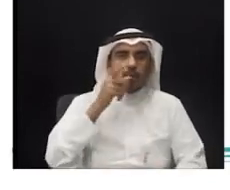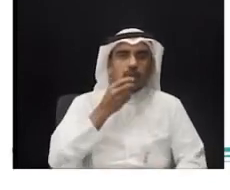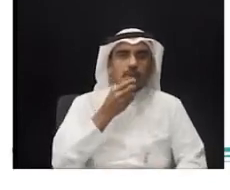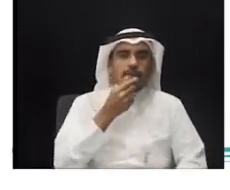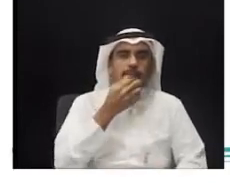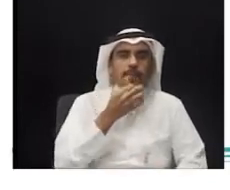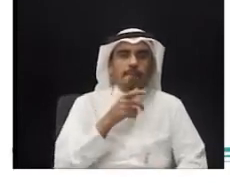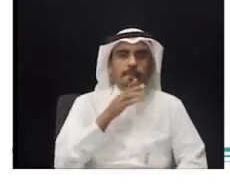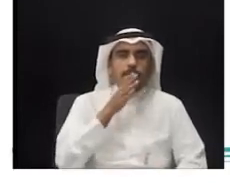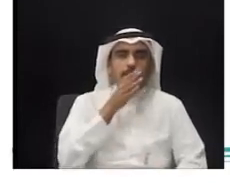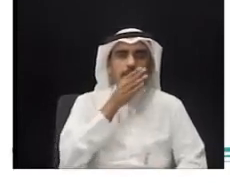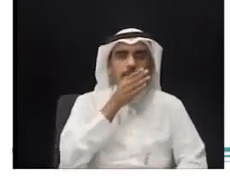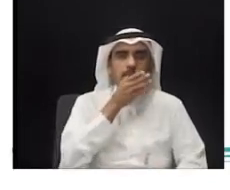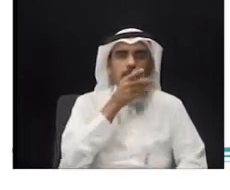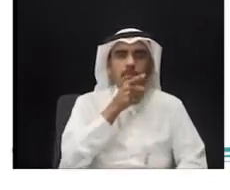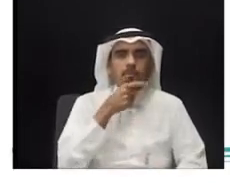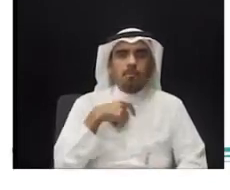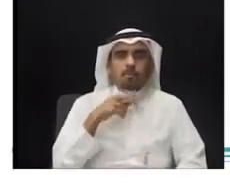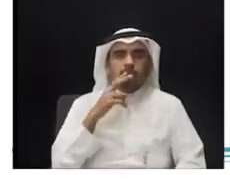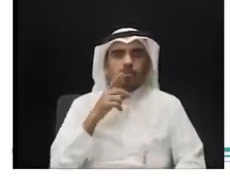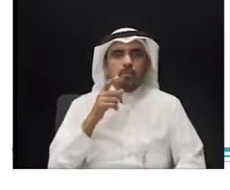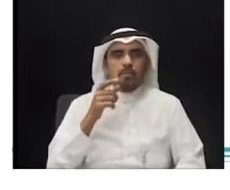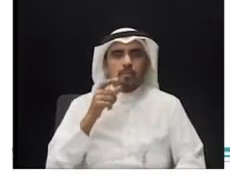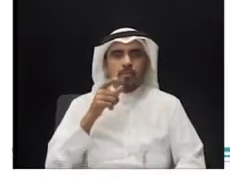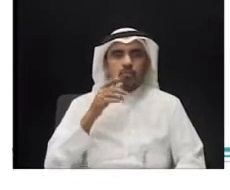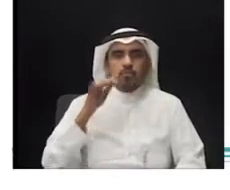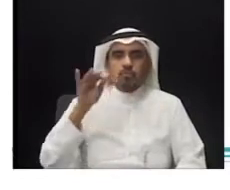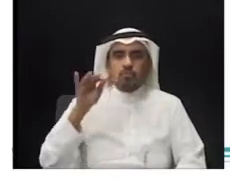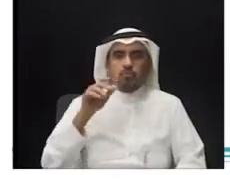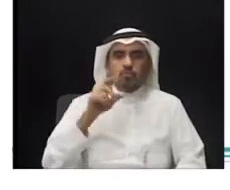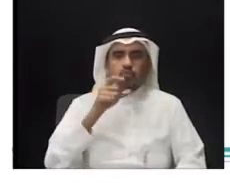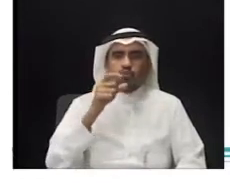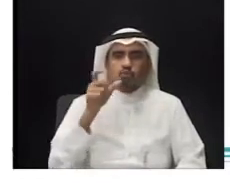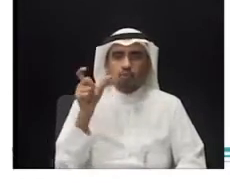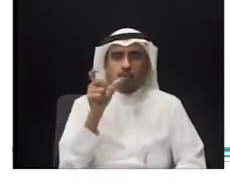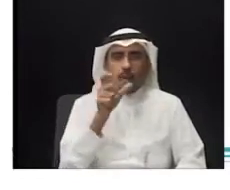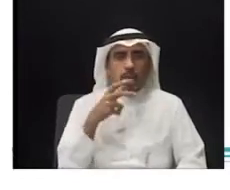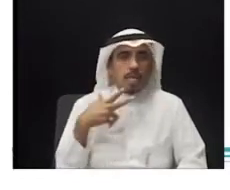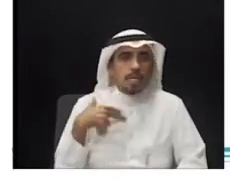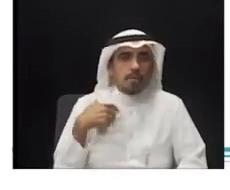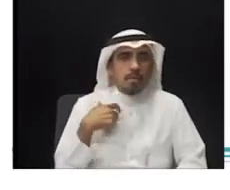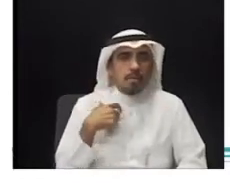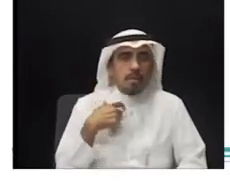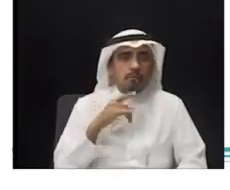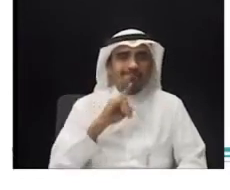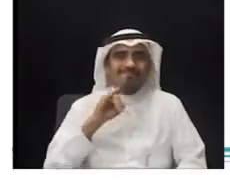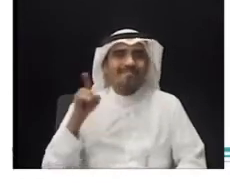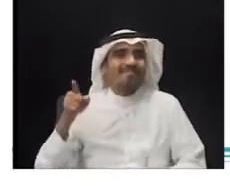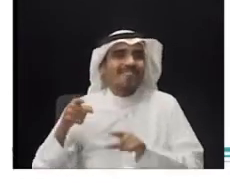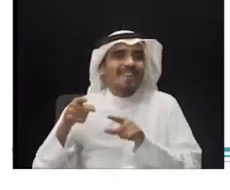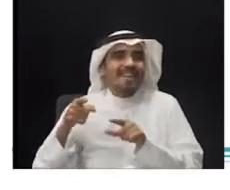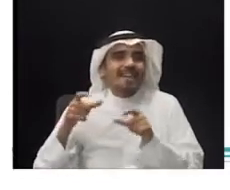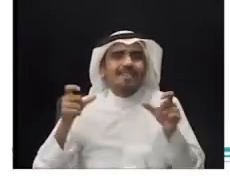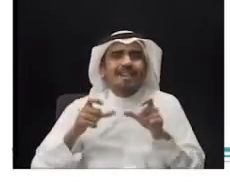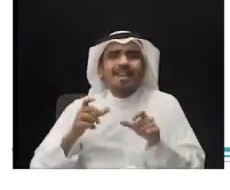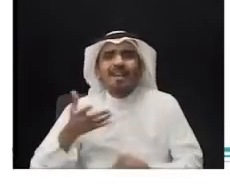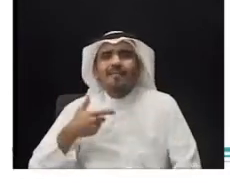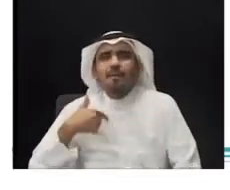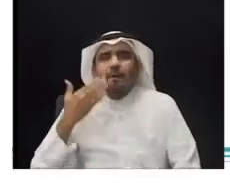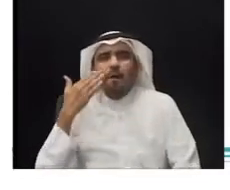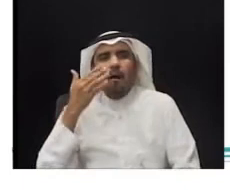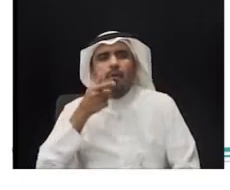للماء، ما المياه التي نشربها بتلك النقاوة الكيميائية، جاءت جملا اسمية منفية بدلالة